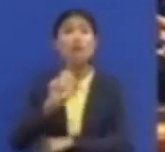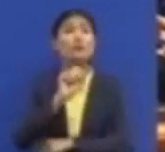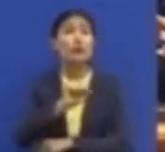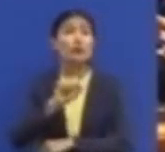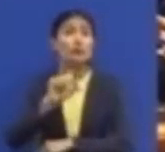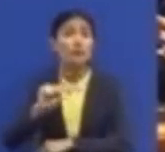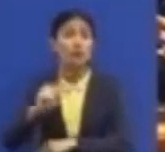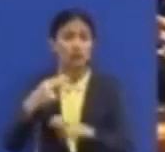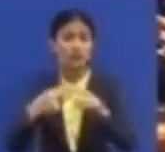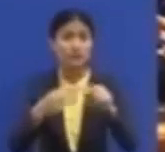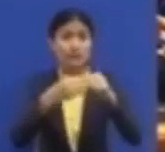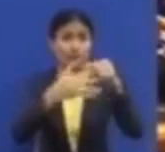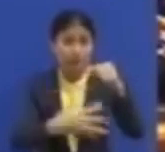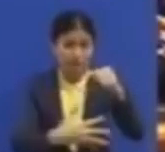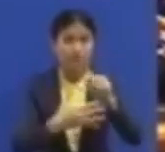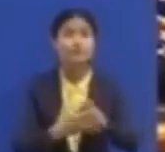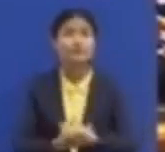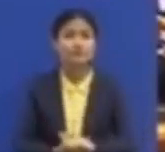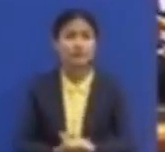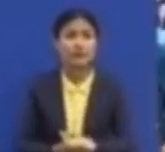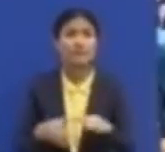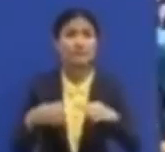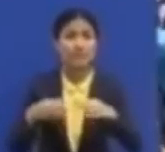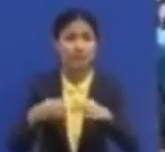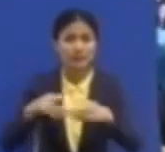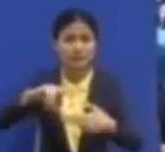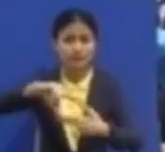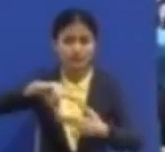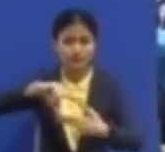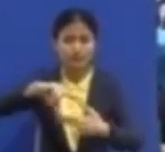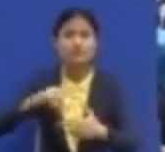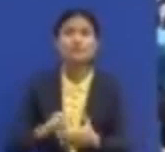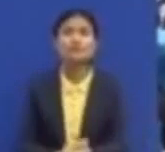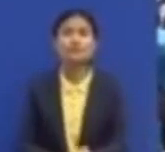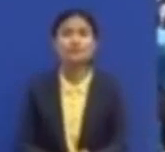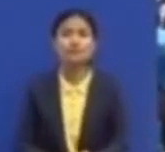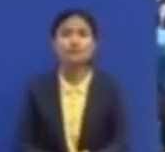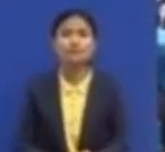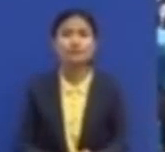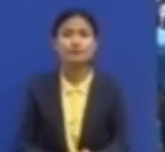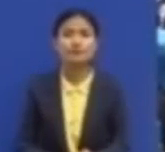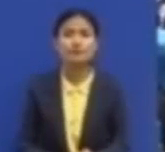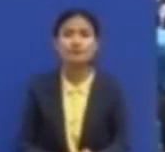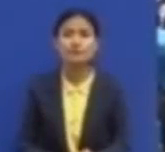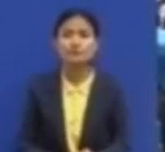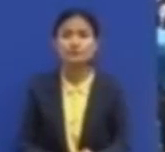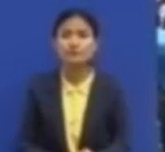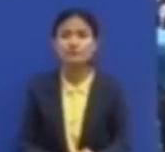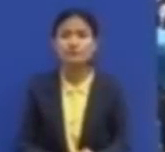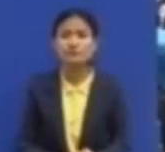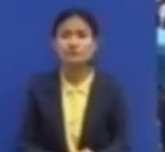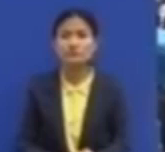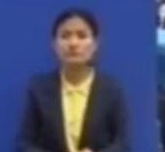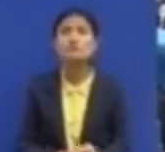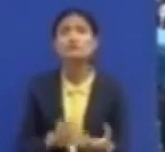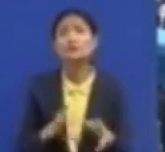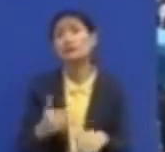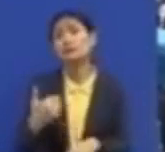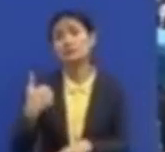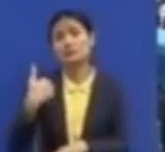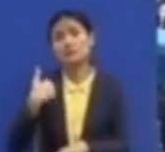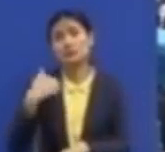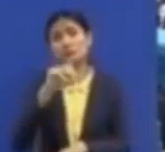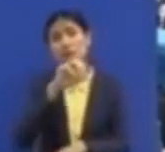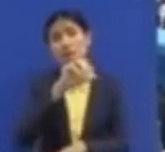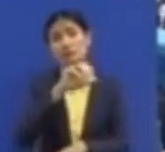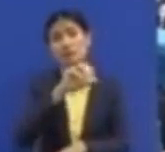ญชีรายชื่อพรรคพลังประชารัฐในส่วนหลายส่วนที่บรรดาท่านสมาชิกได้สอบ